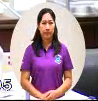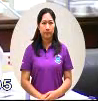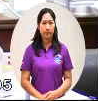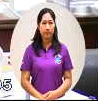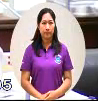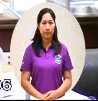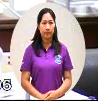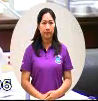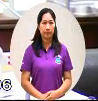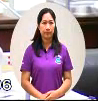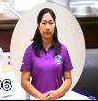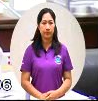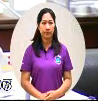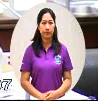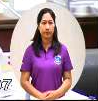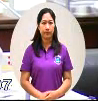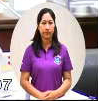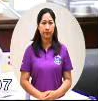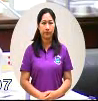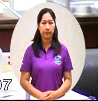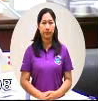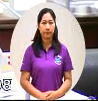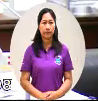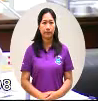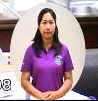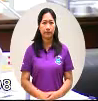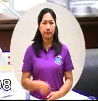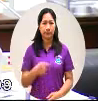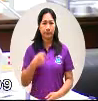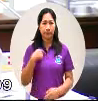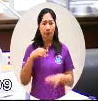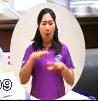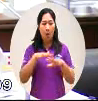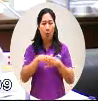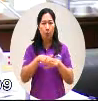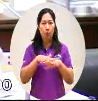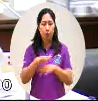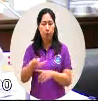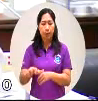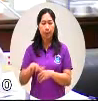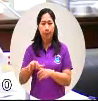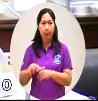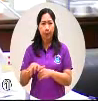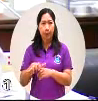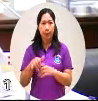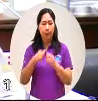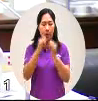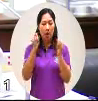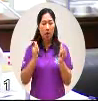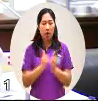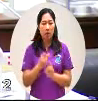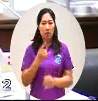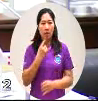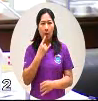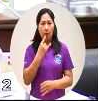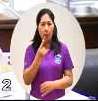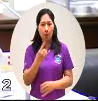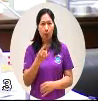那么我先用我布农的主语向各位问候啊，表